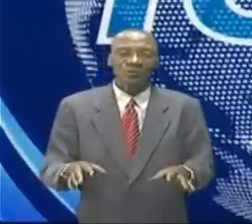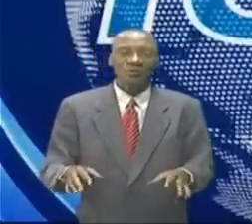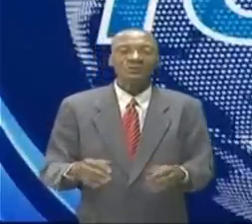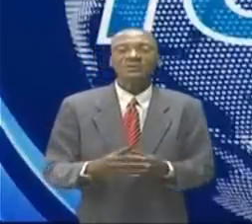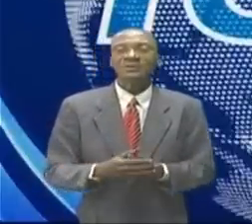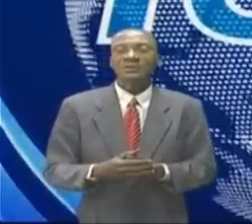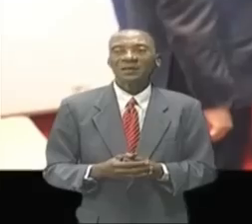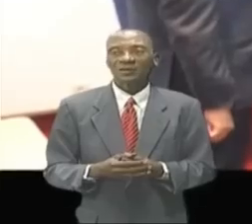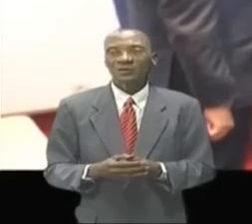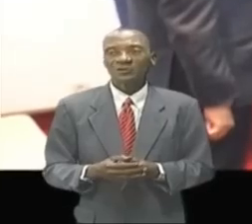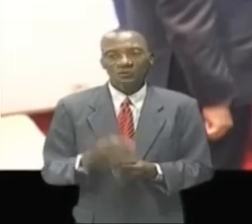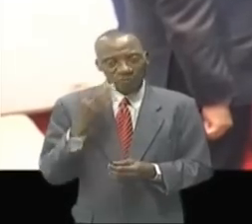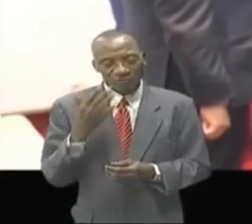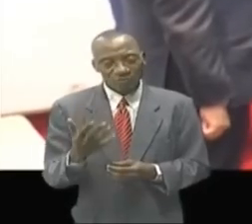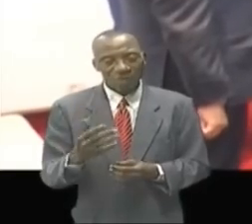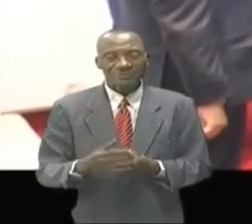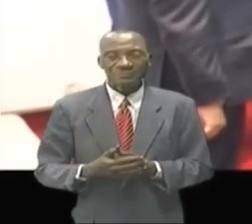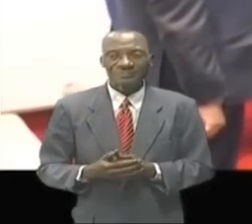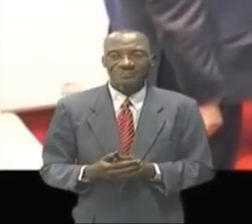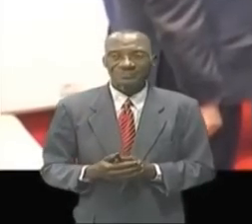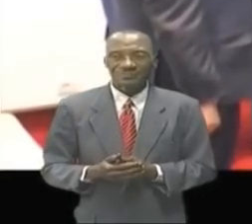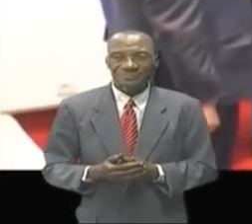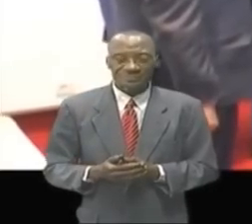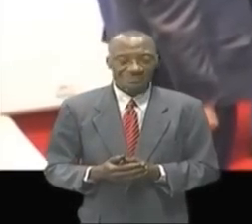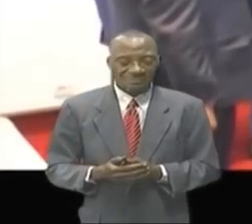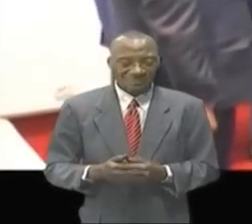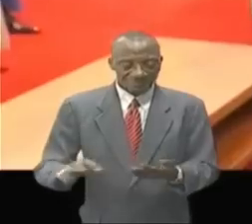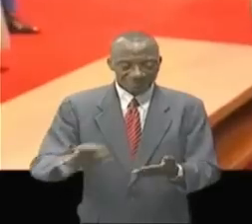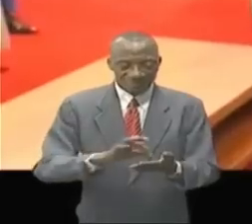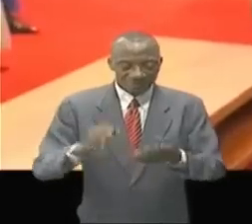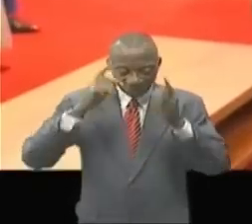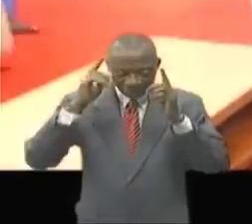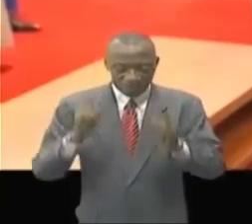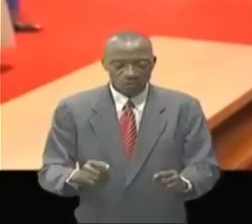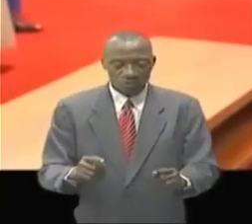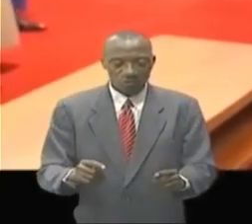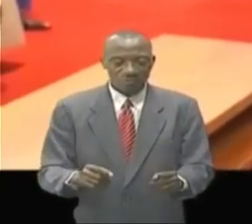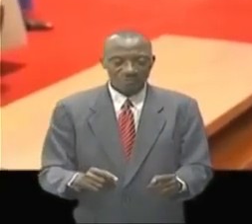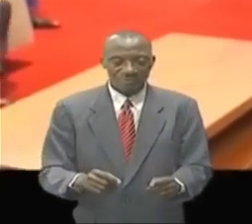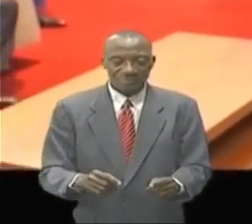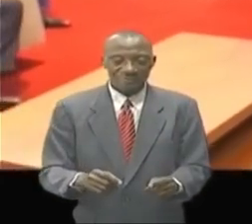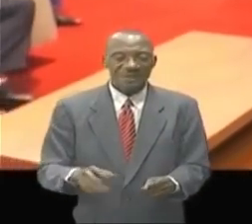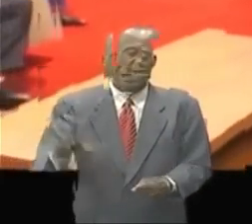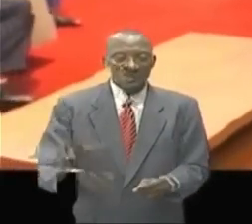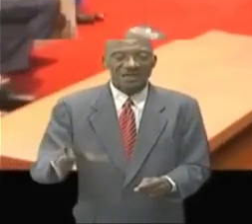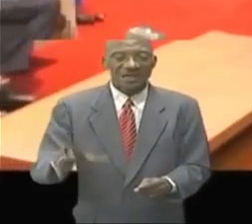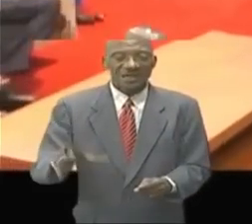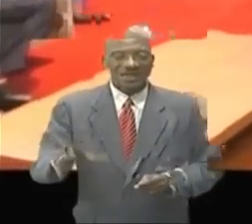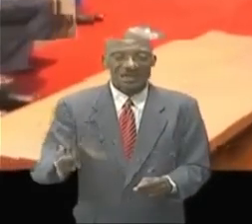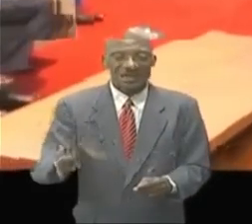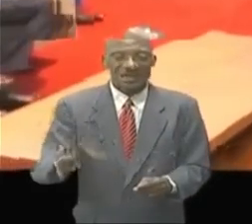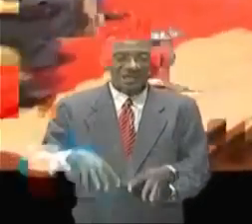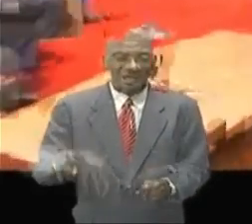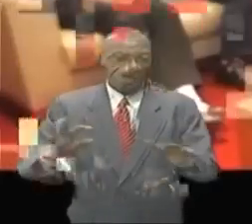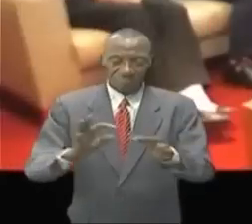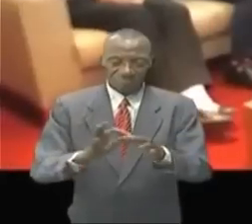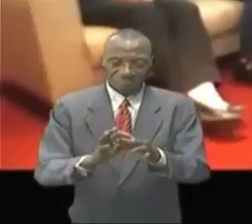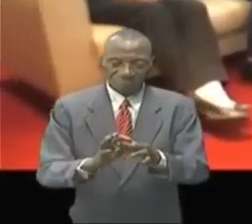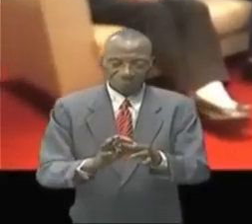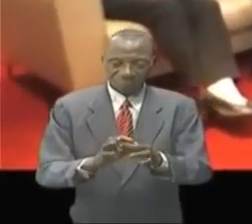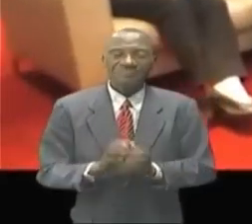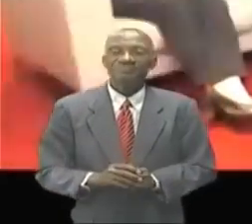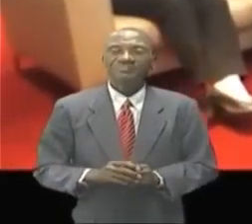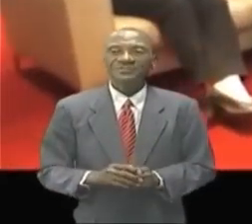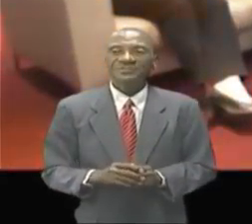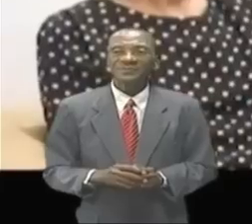dans ce reportage. La signature d'accord entre la République démocratique du Congo et l'Afrique du Sud qu'a présidé Jean-Sama